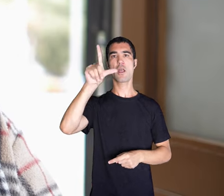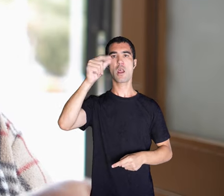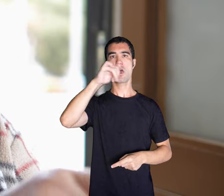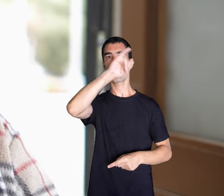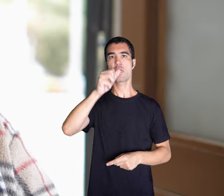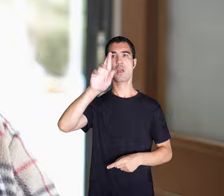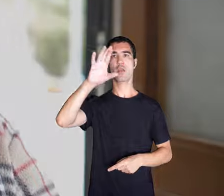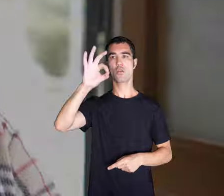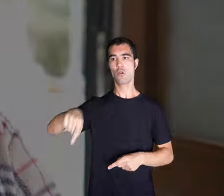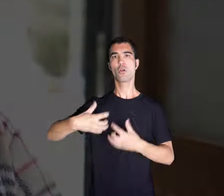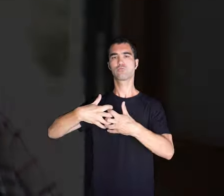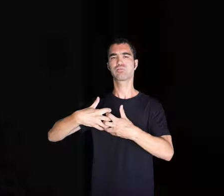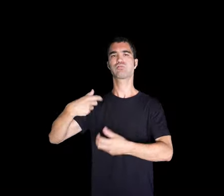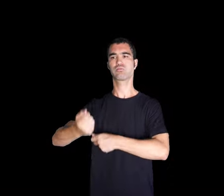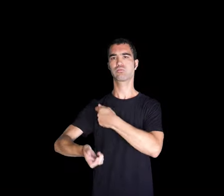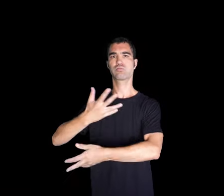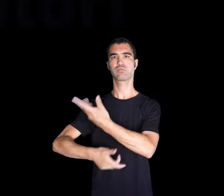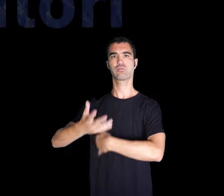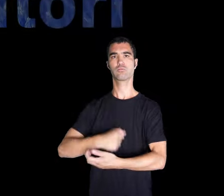I era de Catsebes.